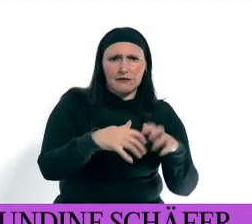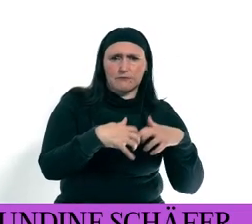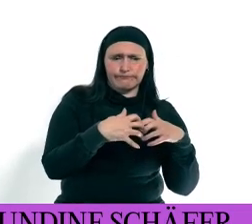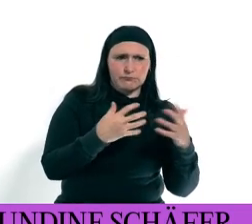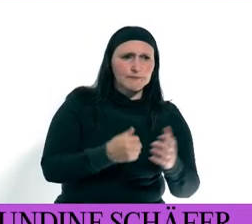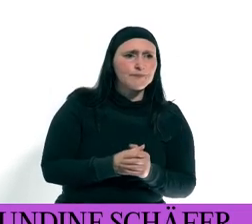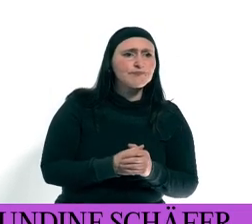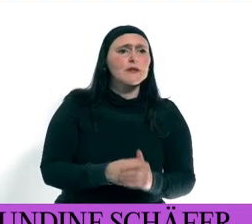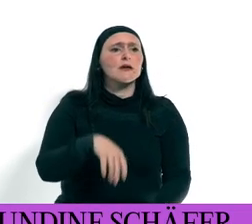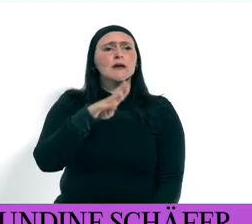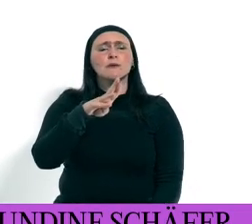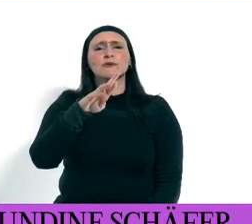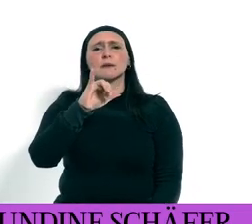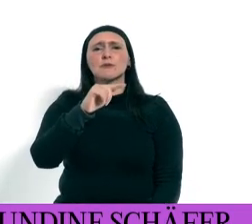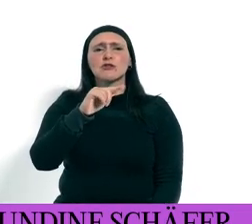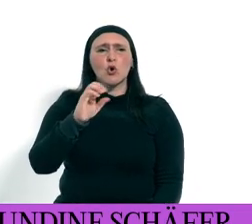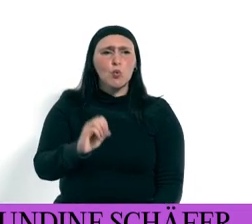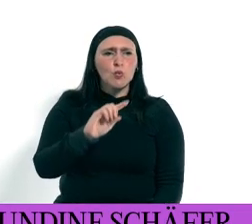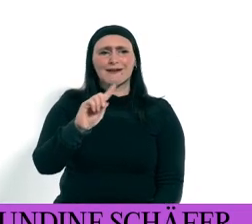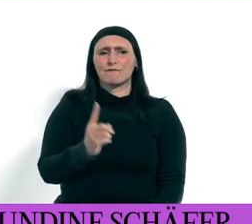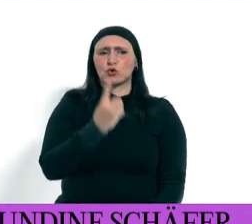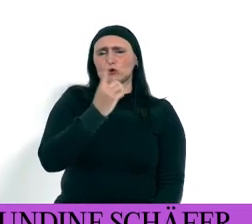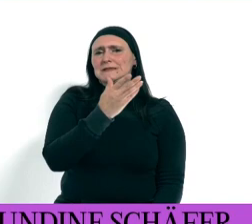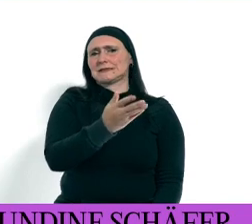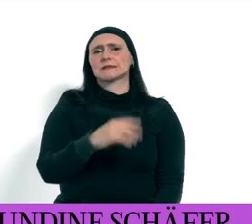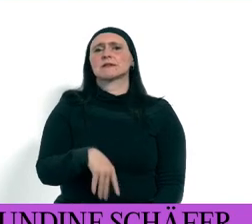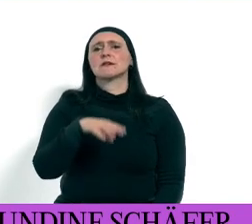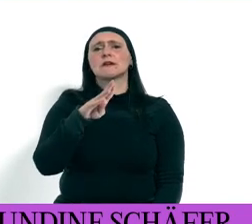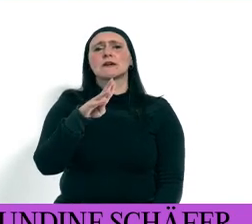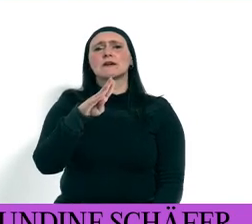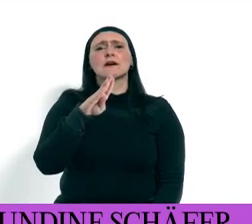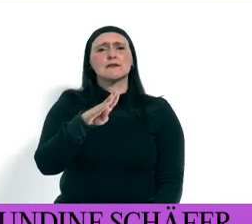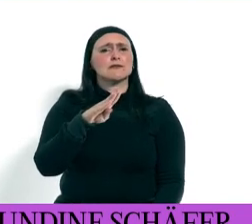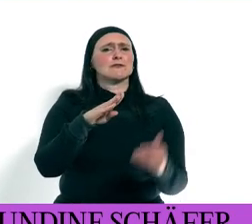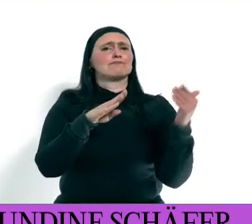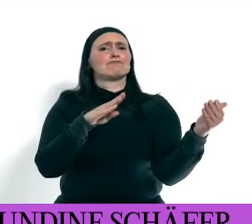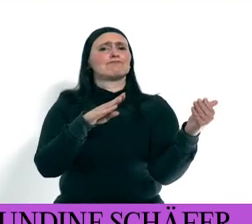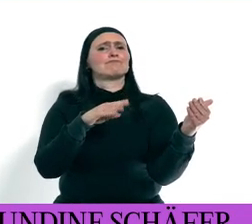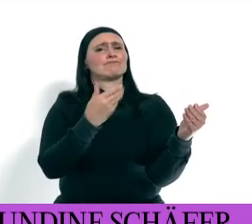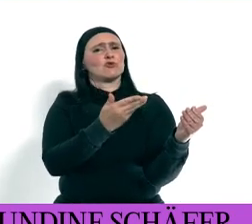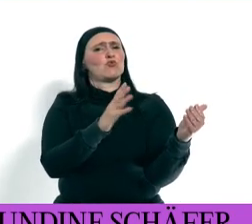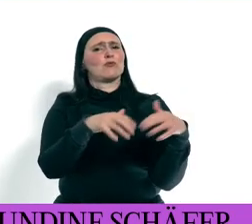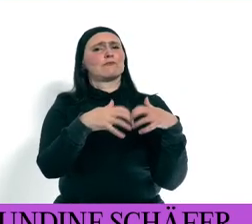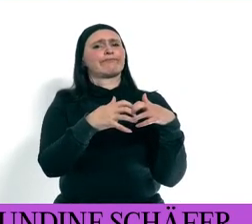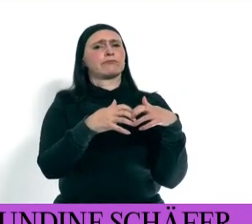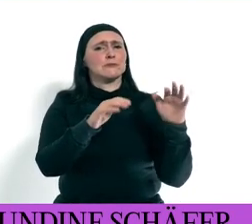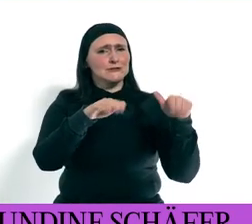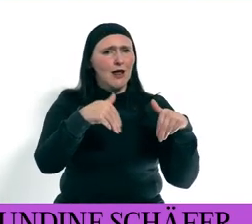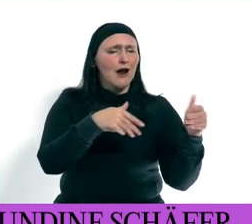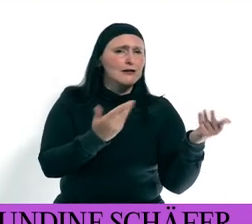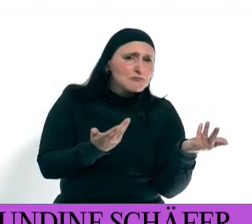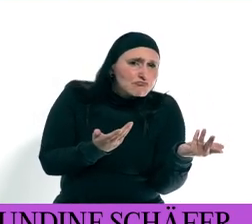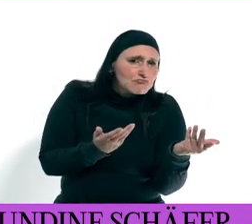gibt. Was hat euch dazu gebracht, eure Initiative zu gründen? Vielleicht Mabub und Lippi vom Brito Arts